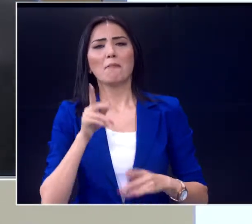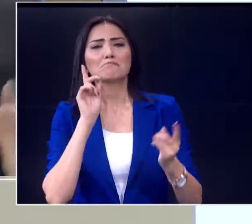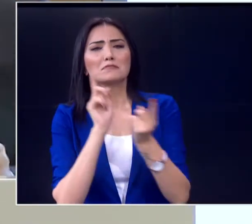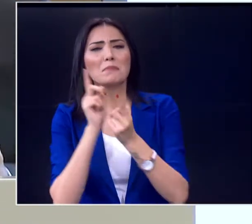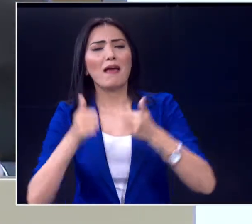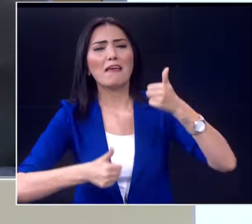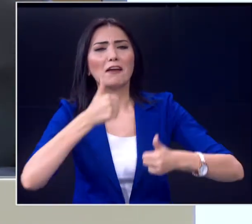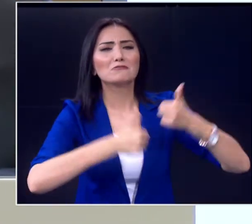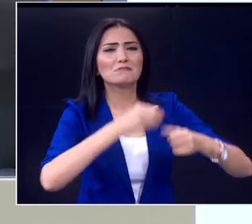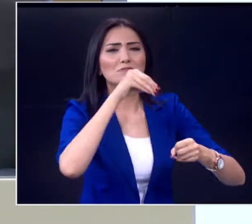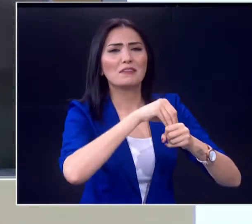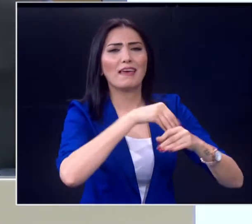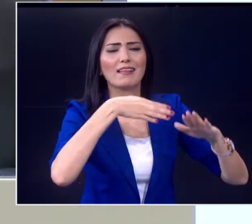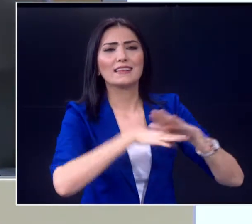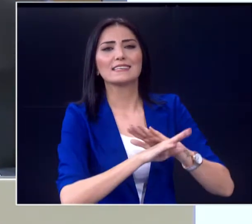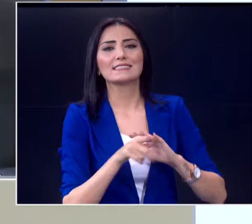Birbirleriyle yarışa girdiler.